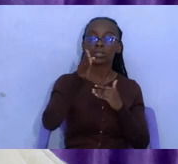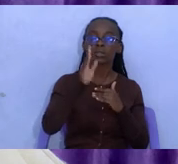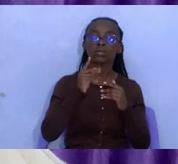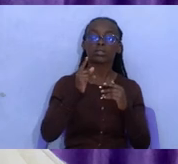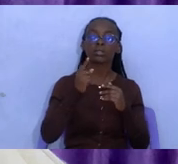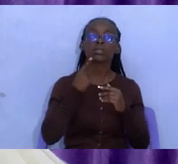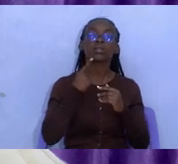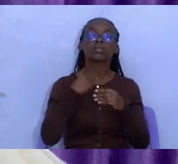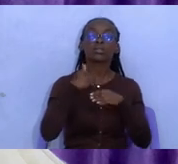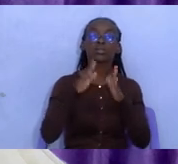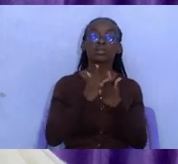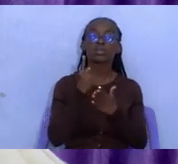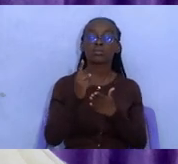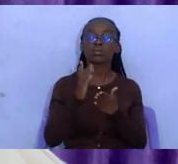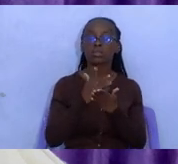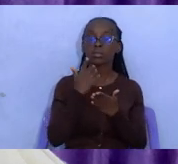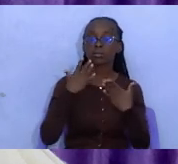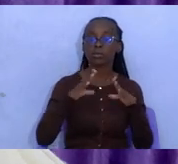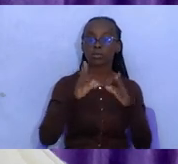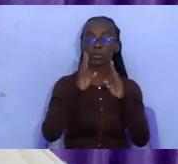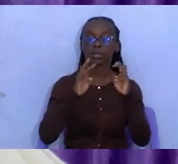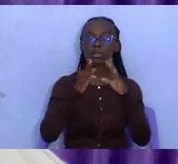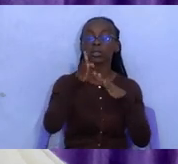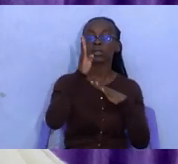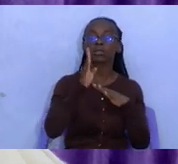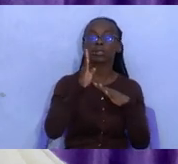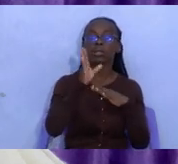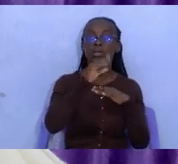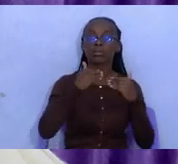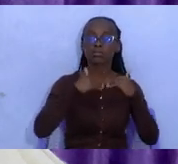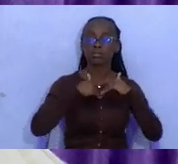la Yesu. Na kuna watu pia walikuwa wanamtafuta Mungu na